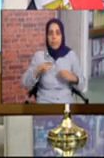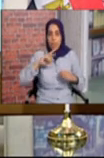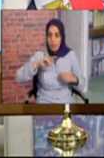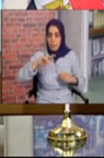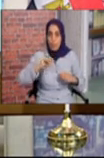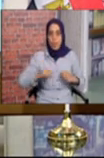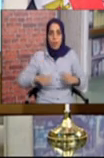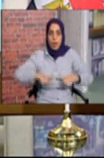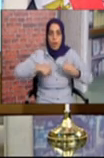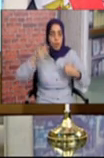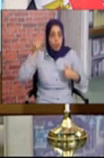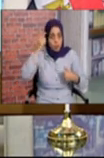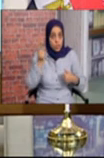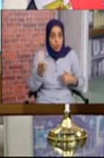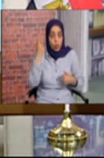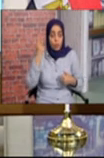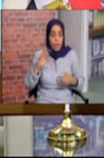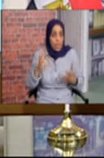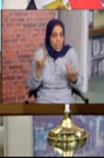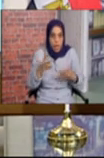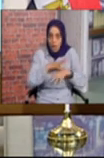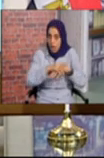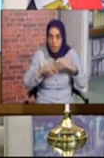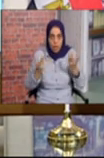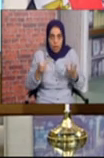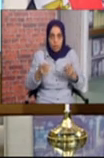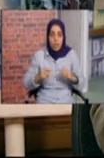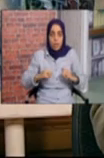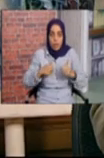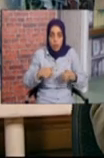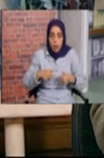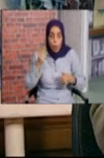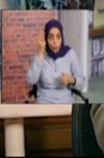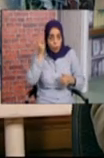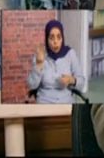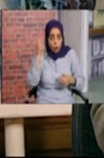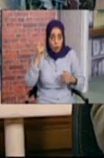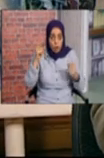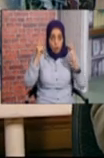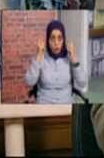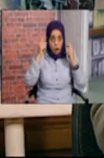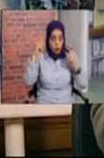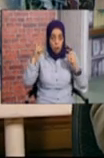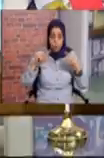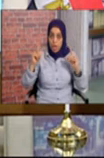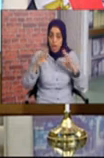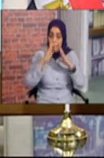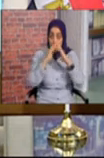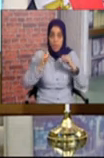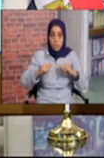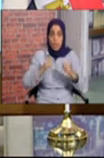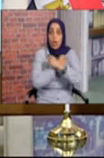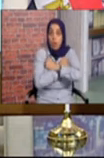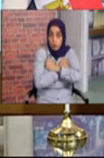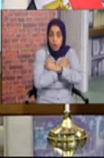الحياة الثقافية، ما معنى الحياة الثقافية؟ أن أنا أكون مثقف، أعرف إيه حدود بلدي، حضارة